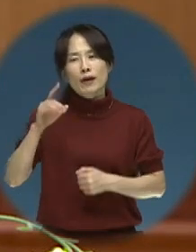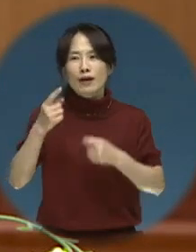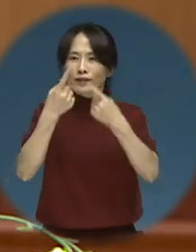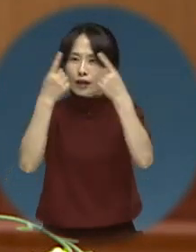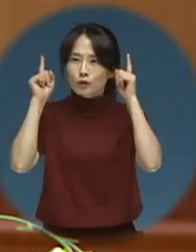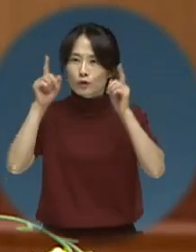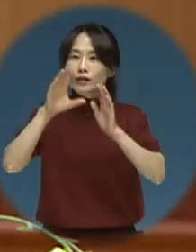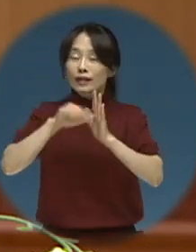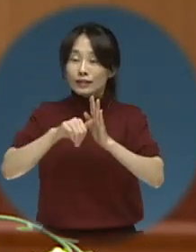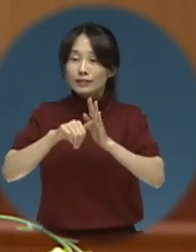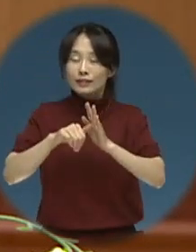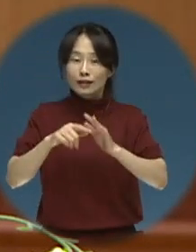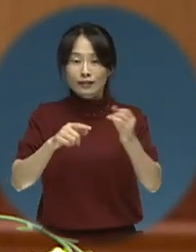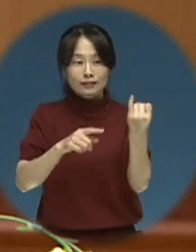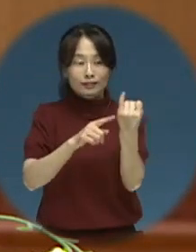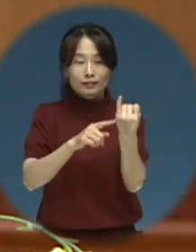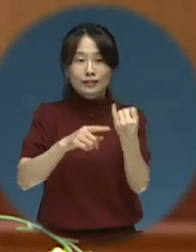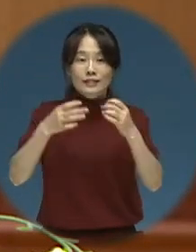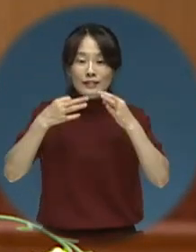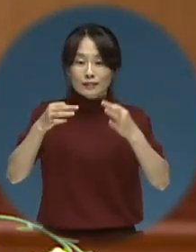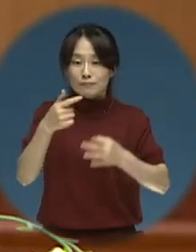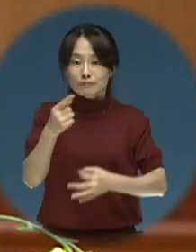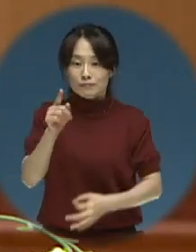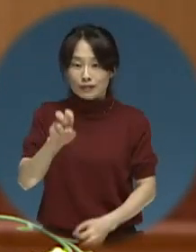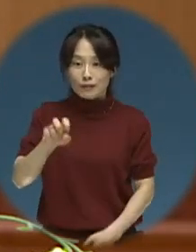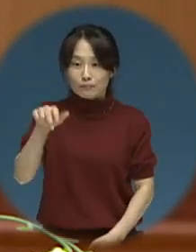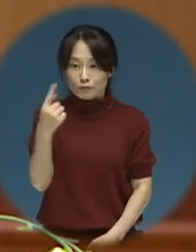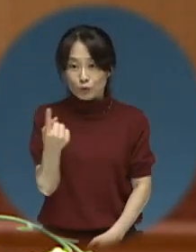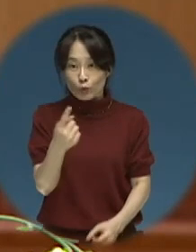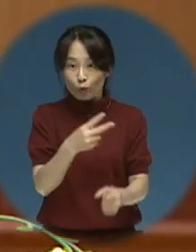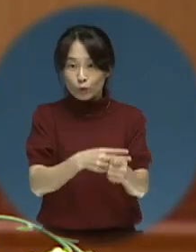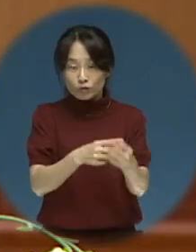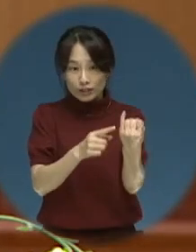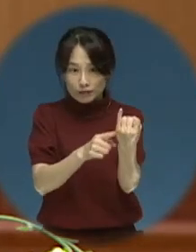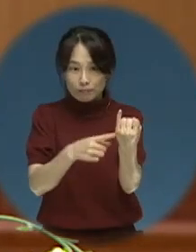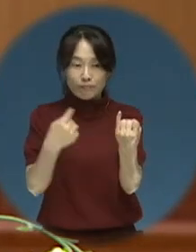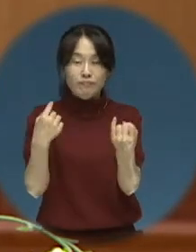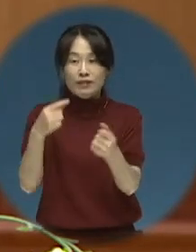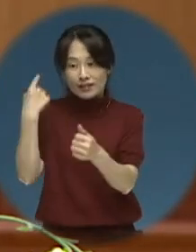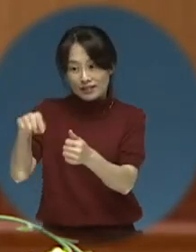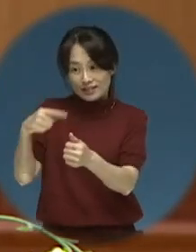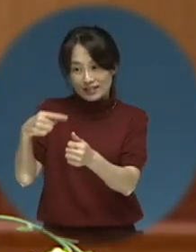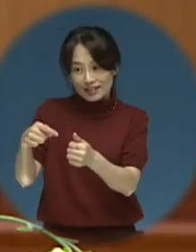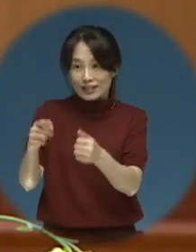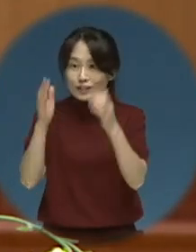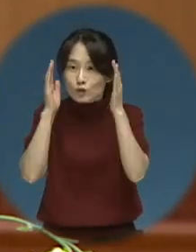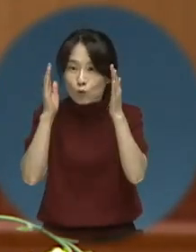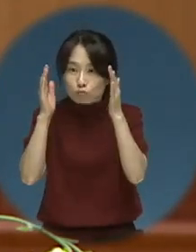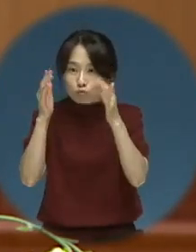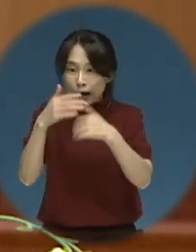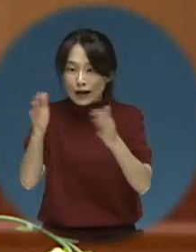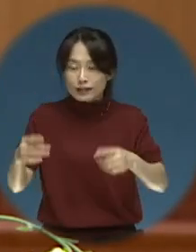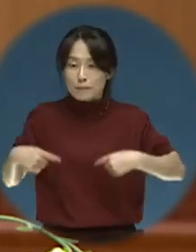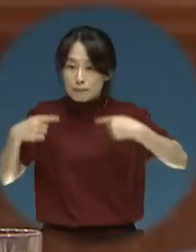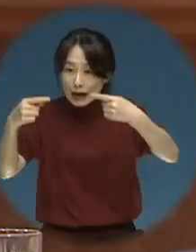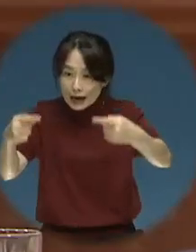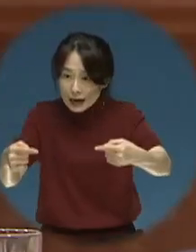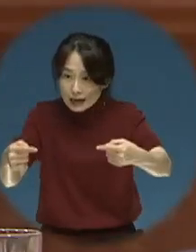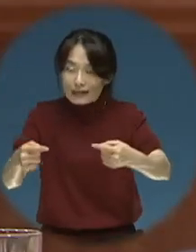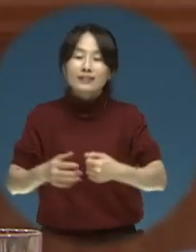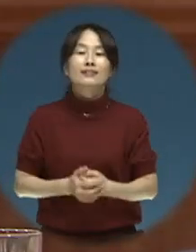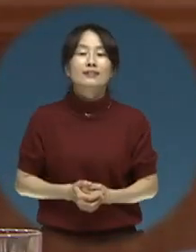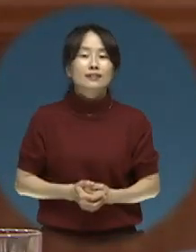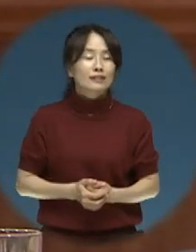이제 제가 질문을 했는데 아마 이렇게 좀 그 믿음이 갔는지.